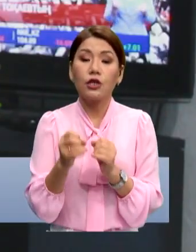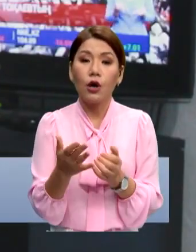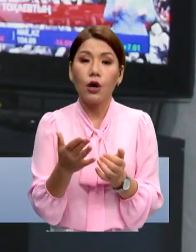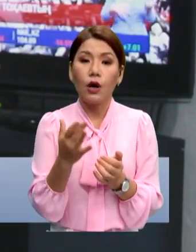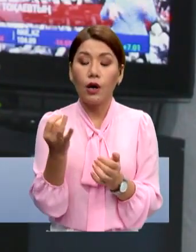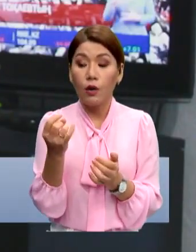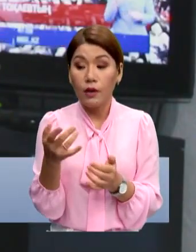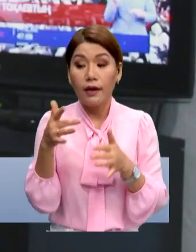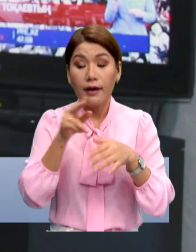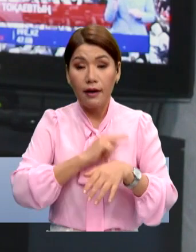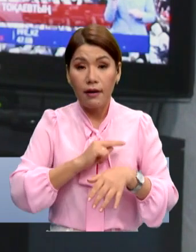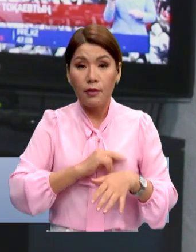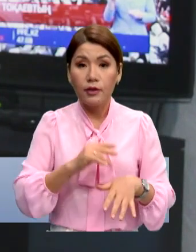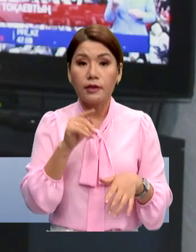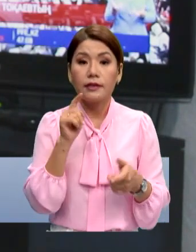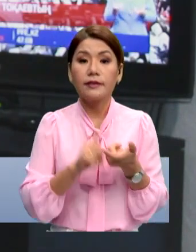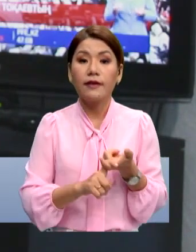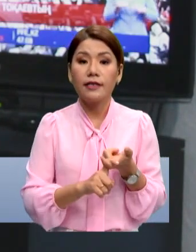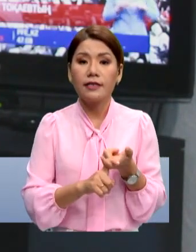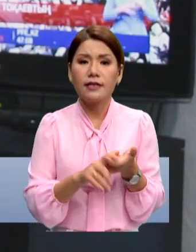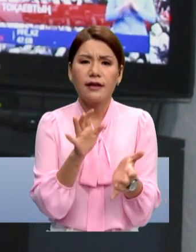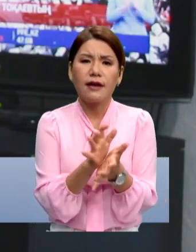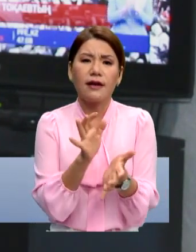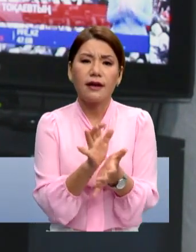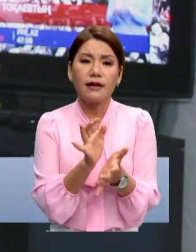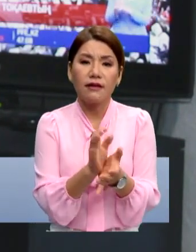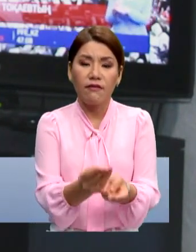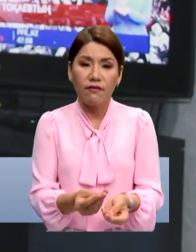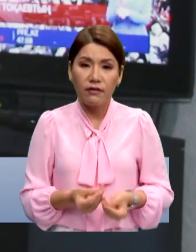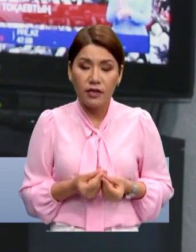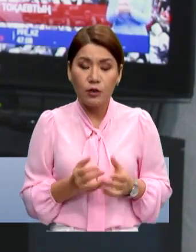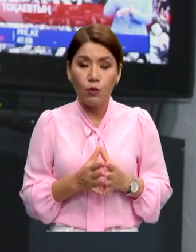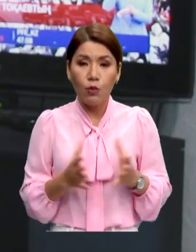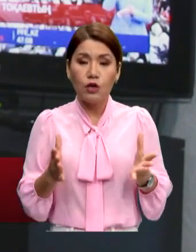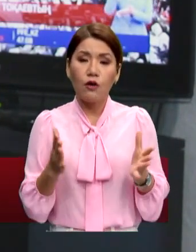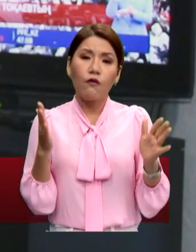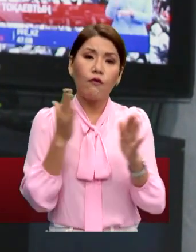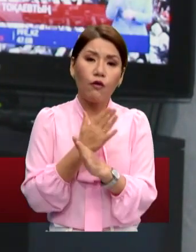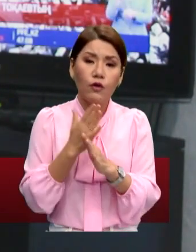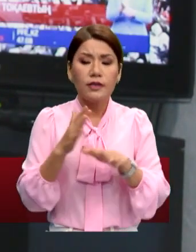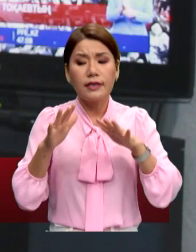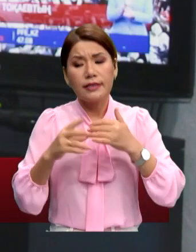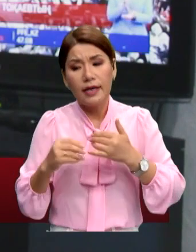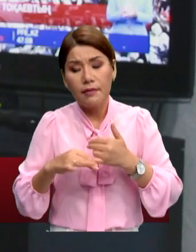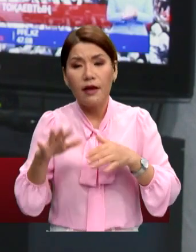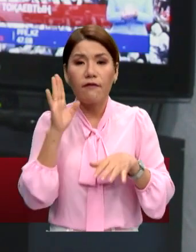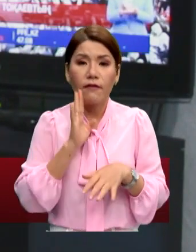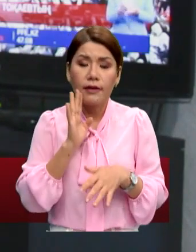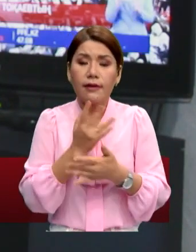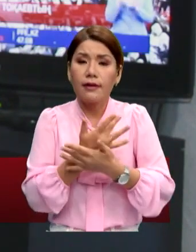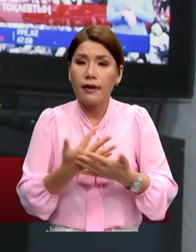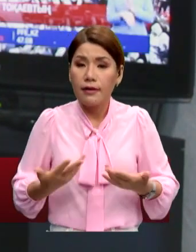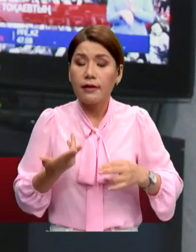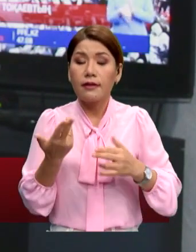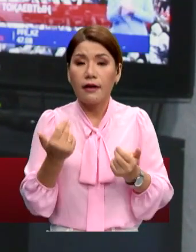именно работа с загрязняющими веществами в основном, да, хоть в воздухе, хоть на земле, хоть на воде, всегда,